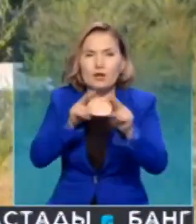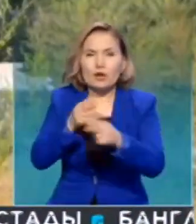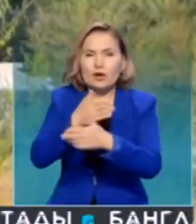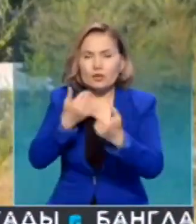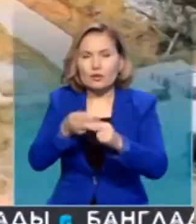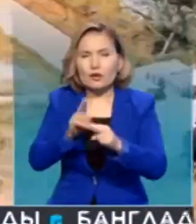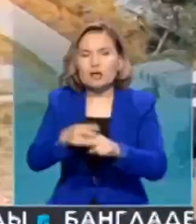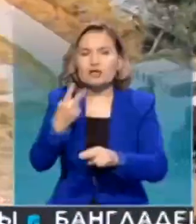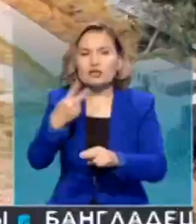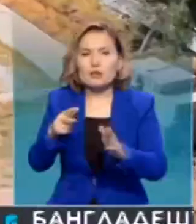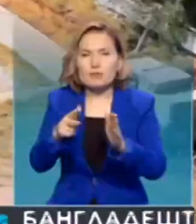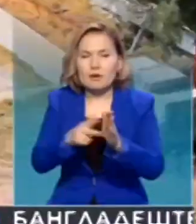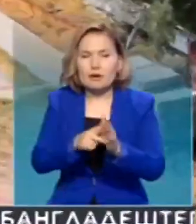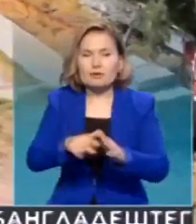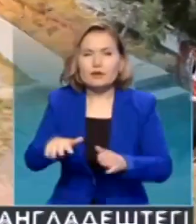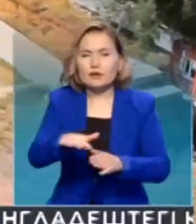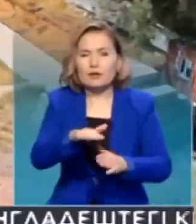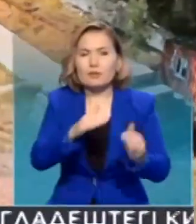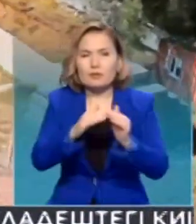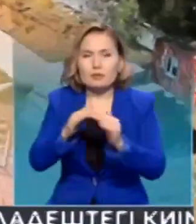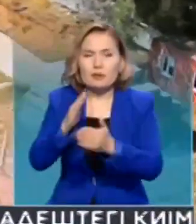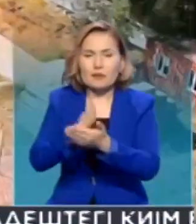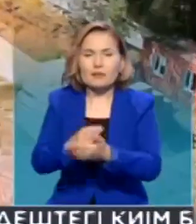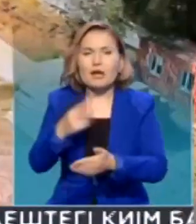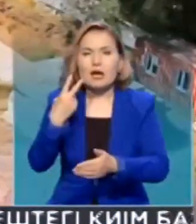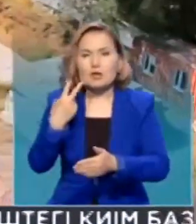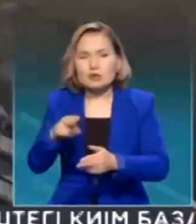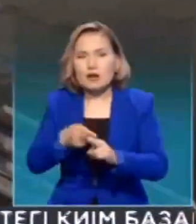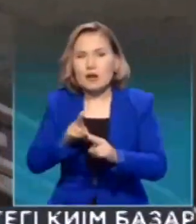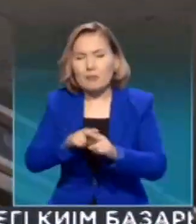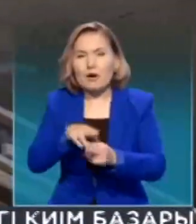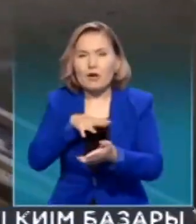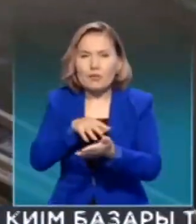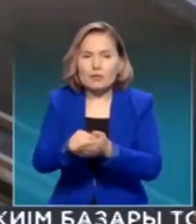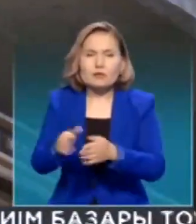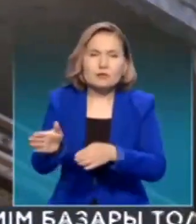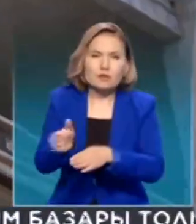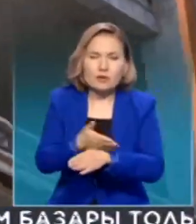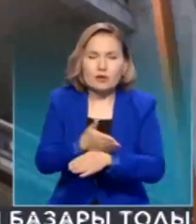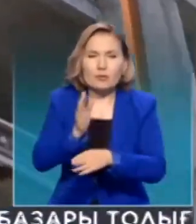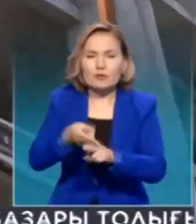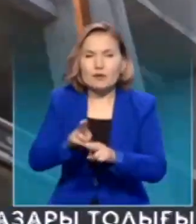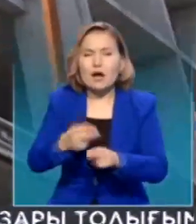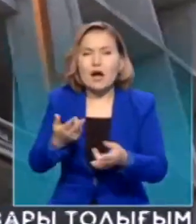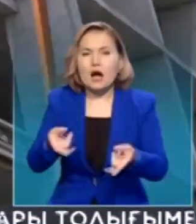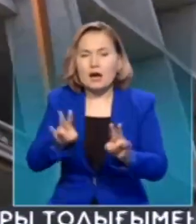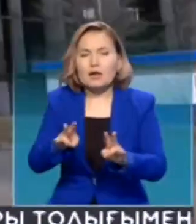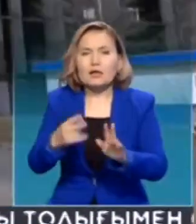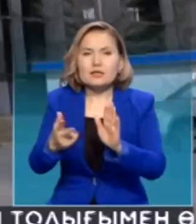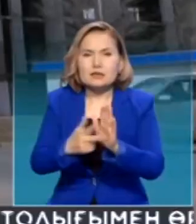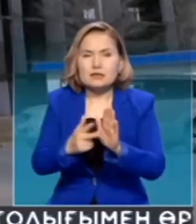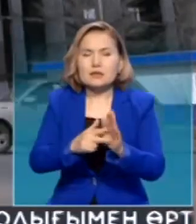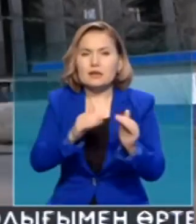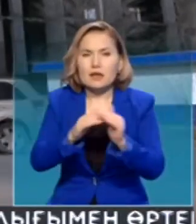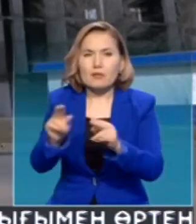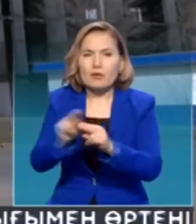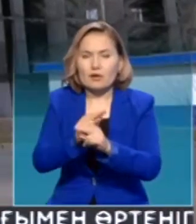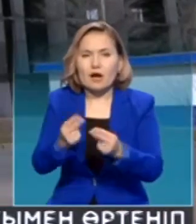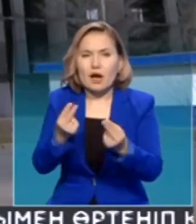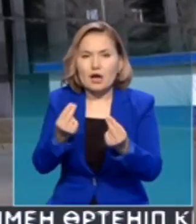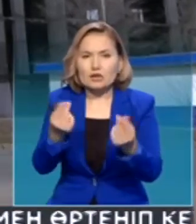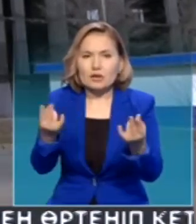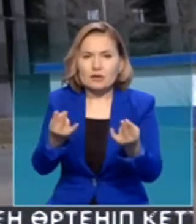осындай 28 нысан бар. Соның 20-сын ішінара бұзып қайта салып жатыр. Қалған 8-ін қалпына келтіру үшін инвестор